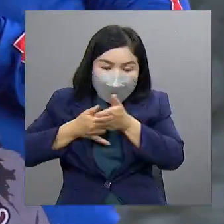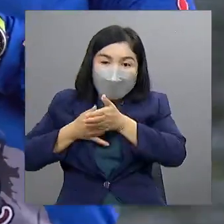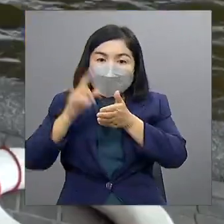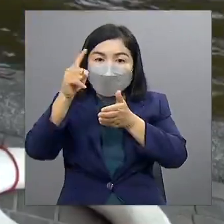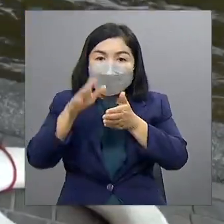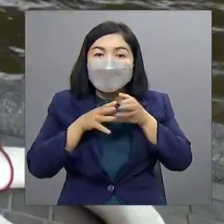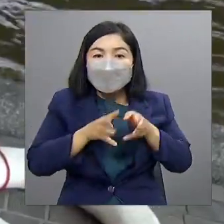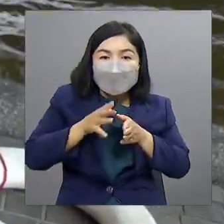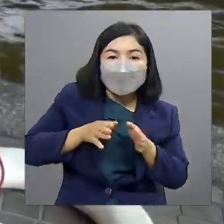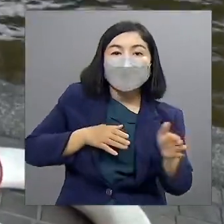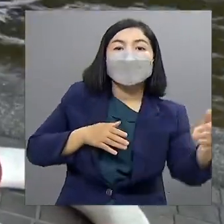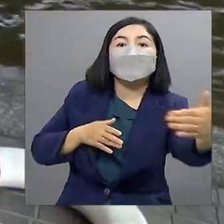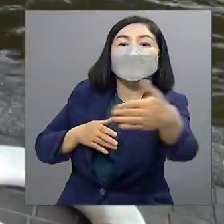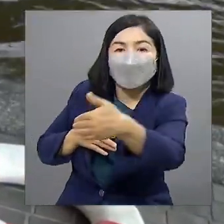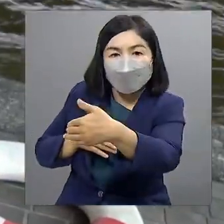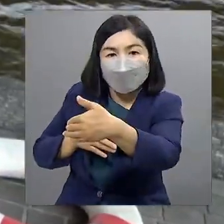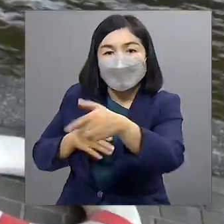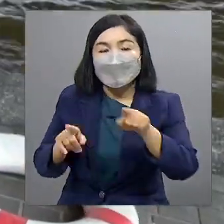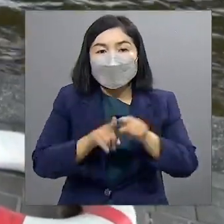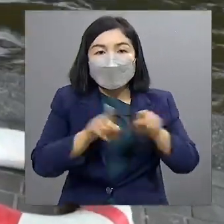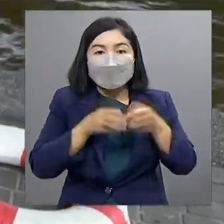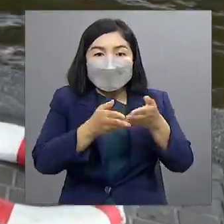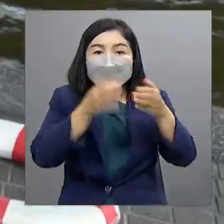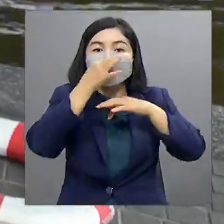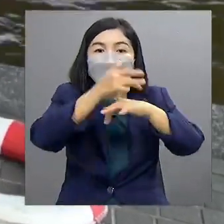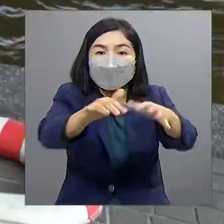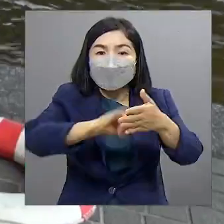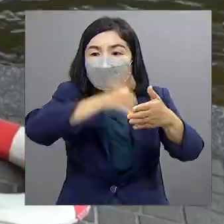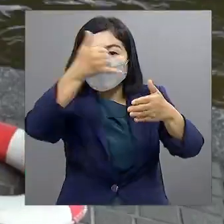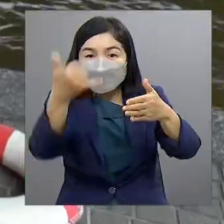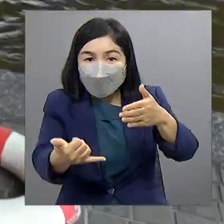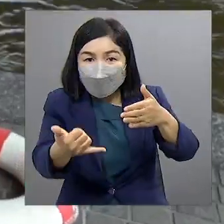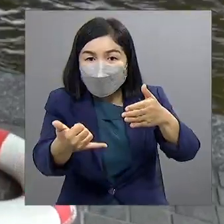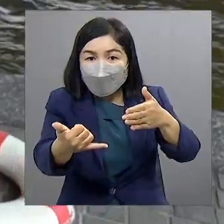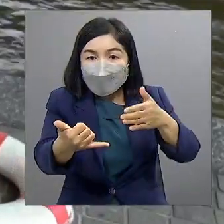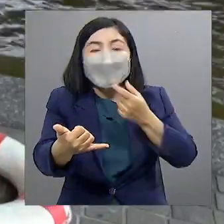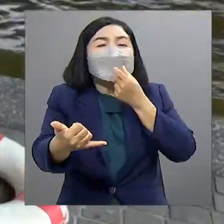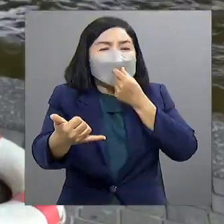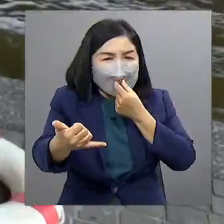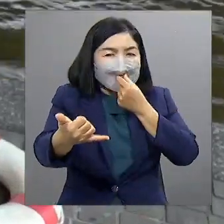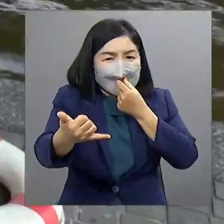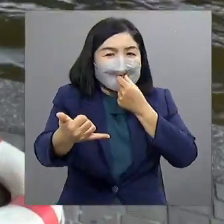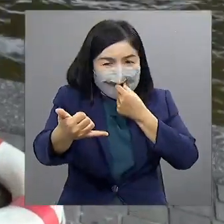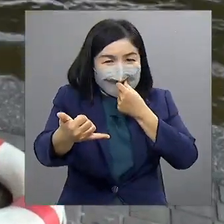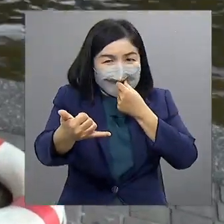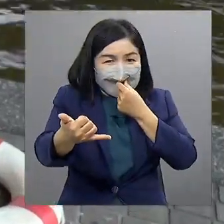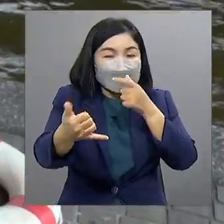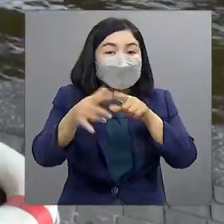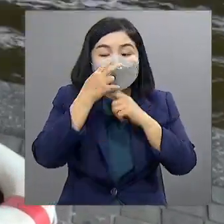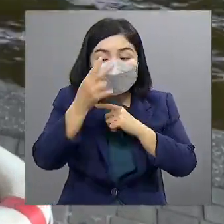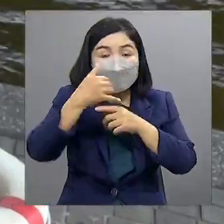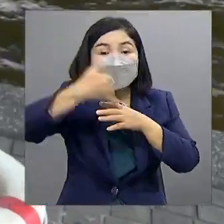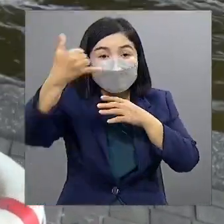าอย่างตกเรือในทะเลเนี่ยครับเขาจะใช้วิธีอย่างนี้เขาก็จะเป่านกหวีดประกาศกันว่ามีคนตกปุ๊บเขาก็จะวนเรือ